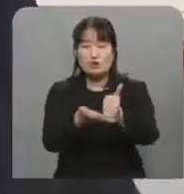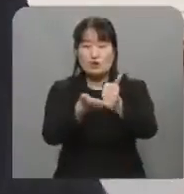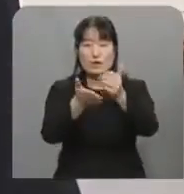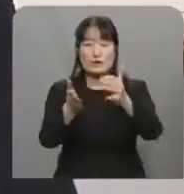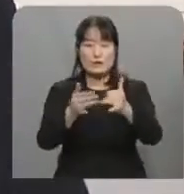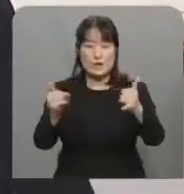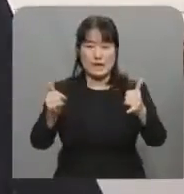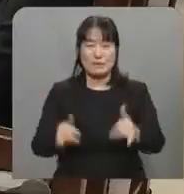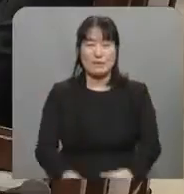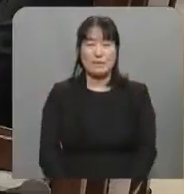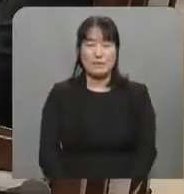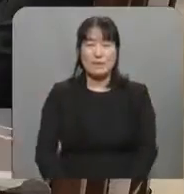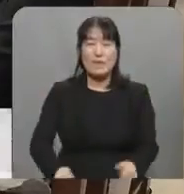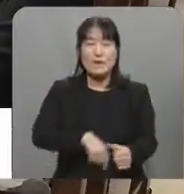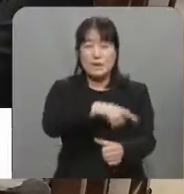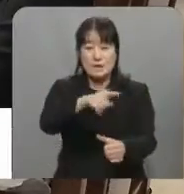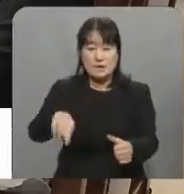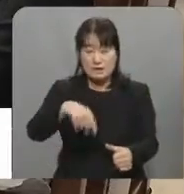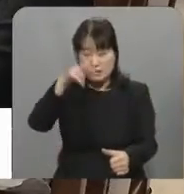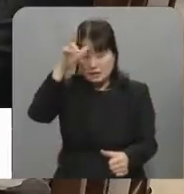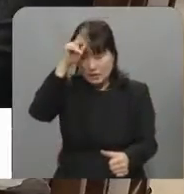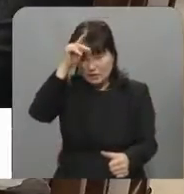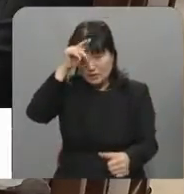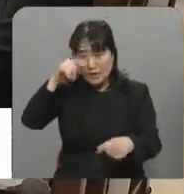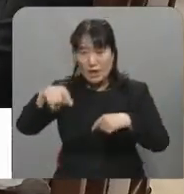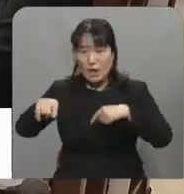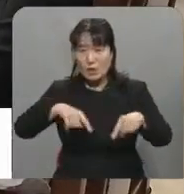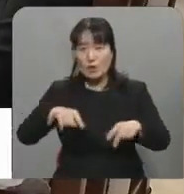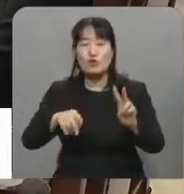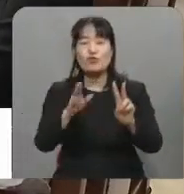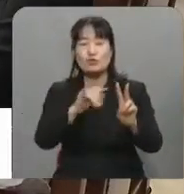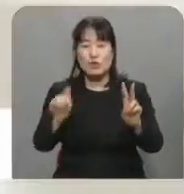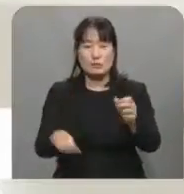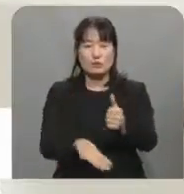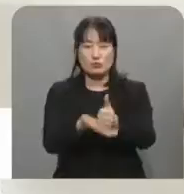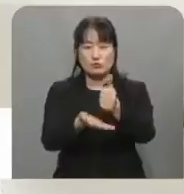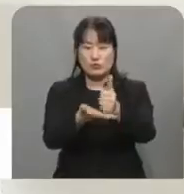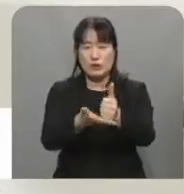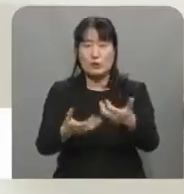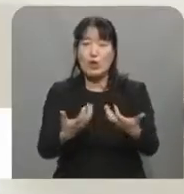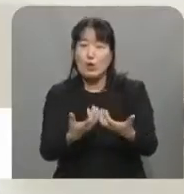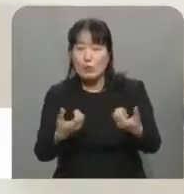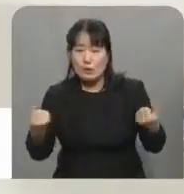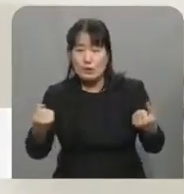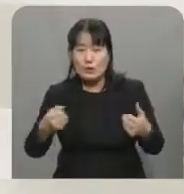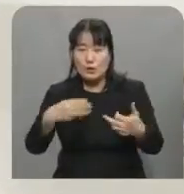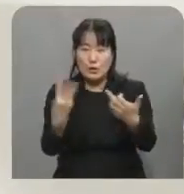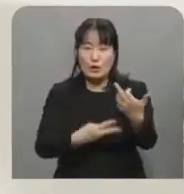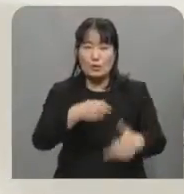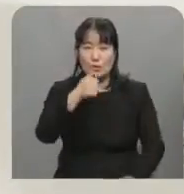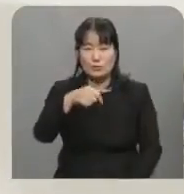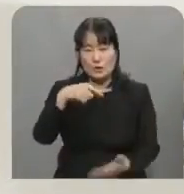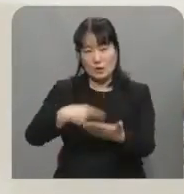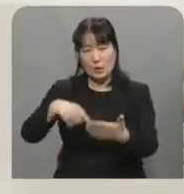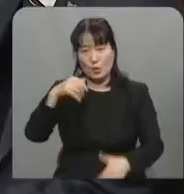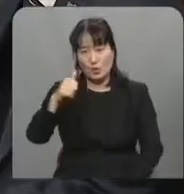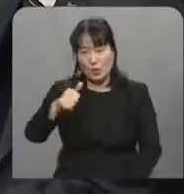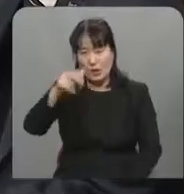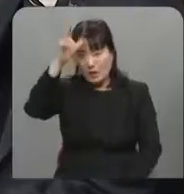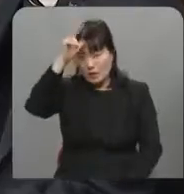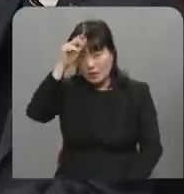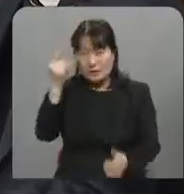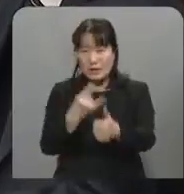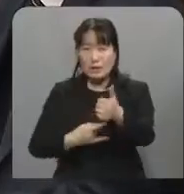사람들입니다. 이들은 자치경찰위 위원 2명을 추천합니다. 이들과는 별도로 도지사와 교육감,